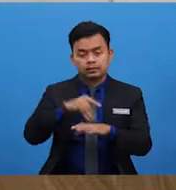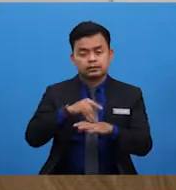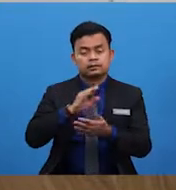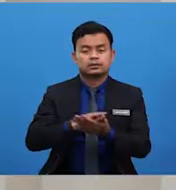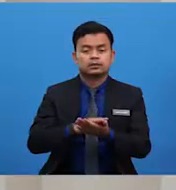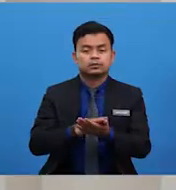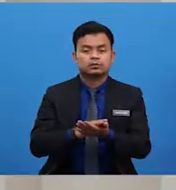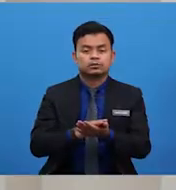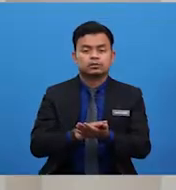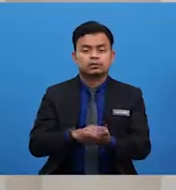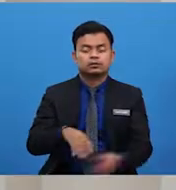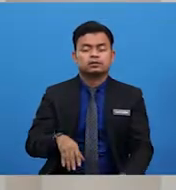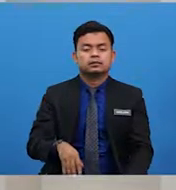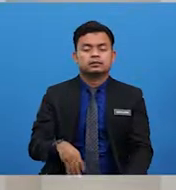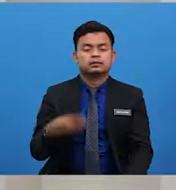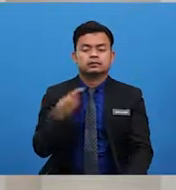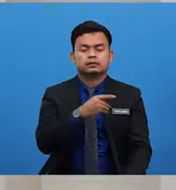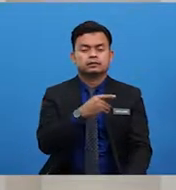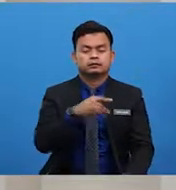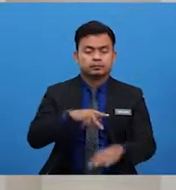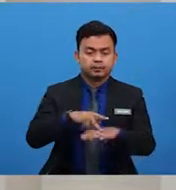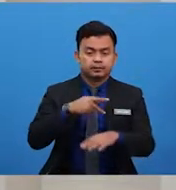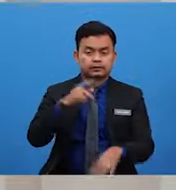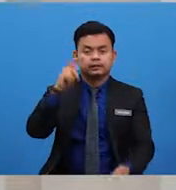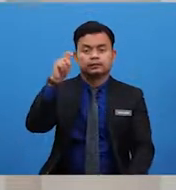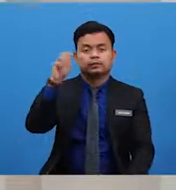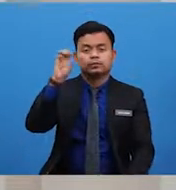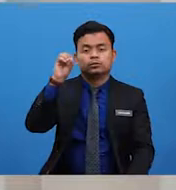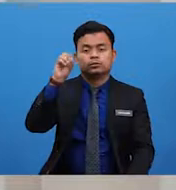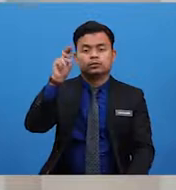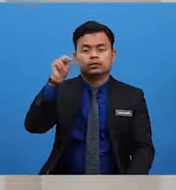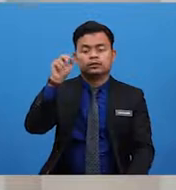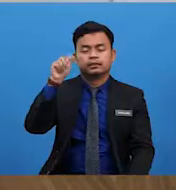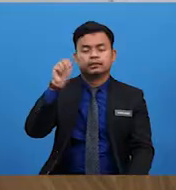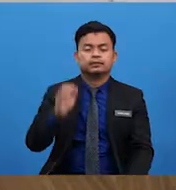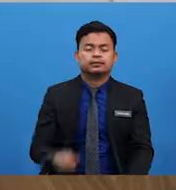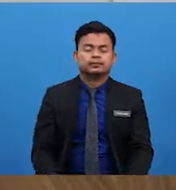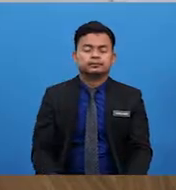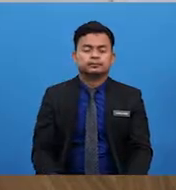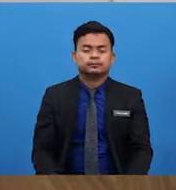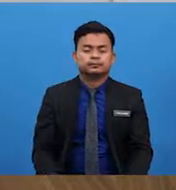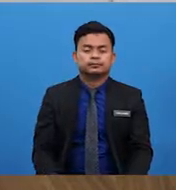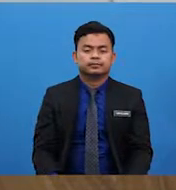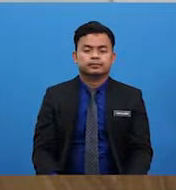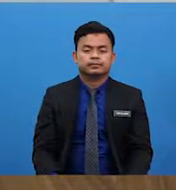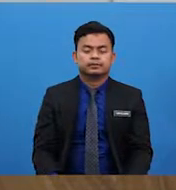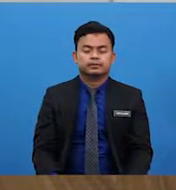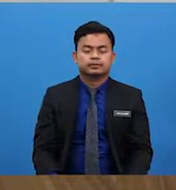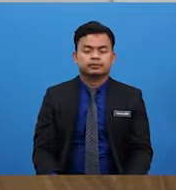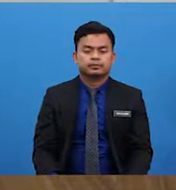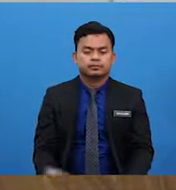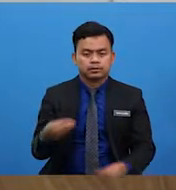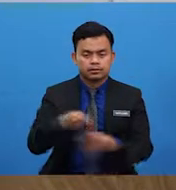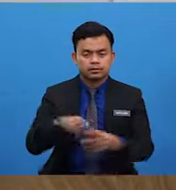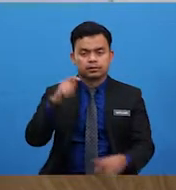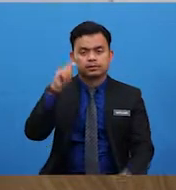warna Oh ya kalau kakak liran perdana dipakai sebagai itu Nawang lebih-lebih T6 apel aja lebih